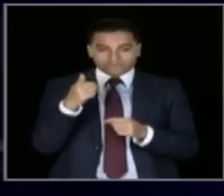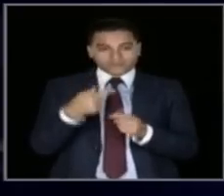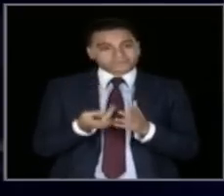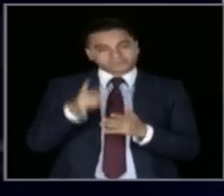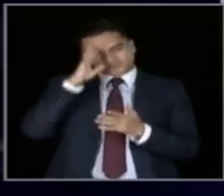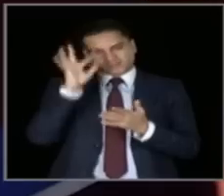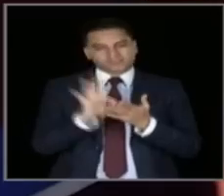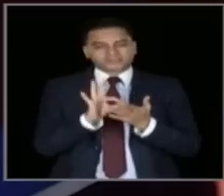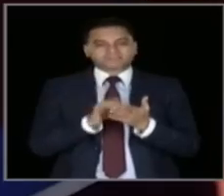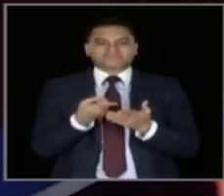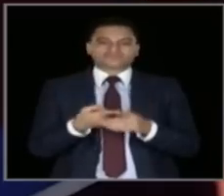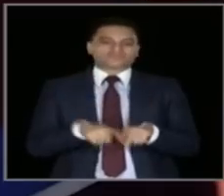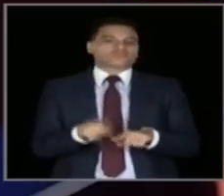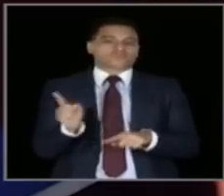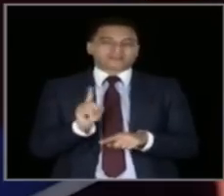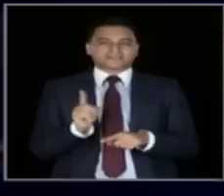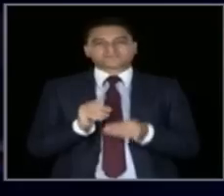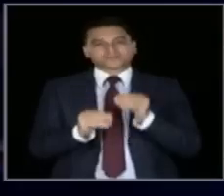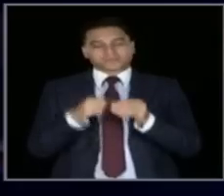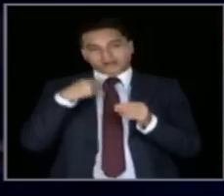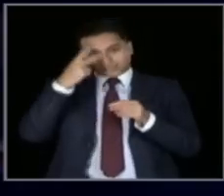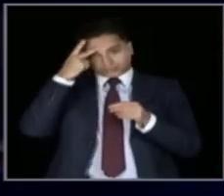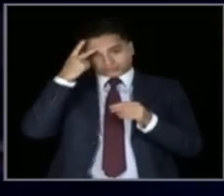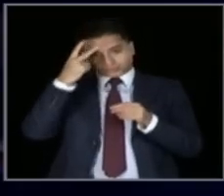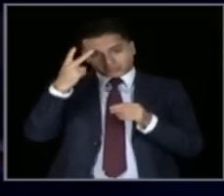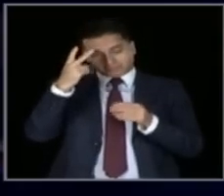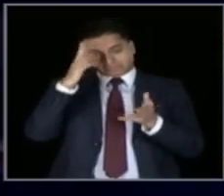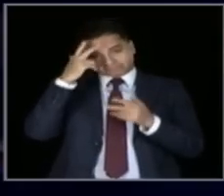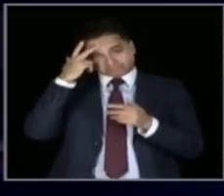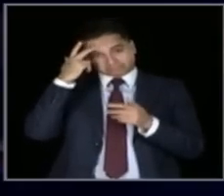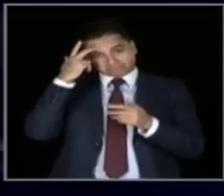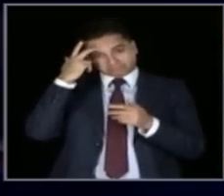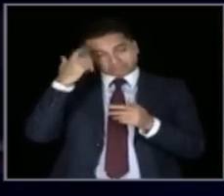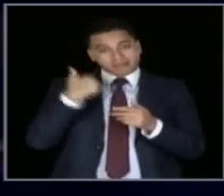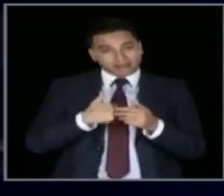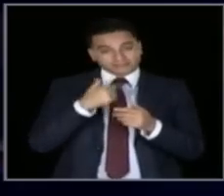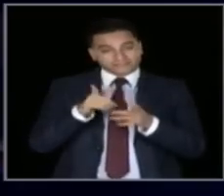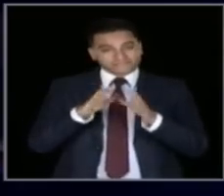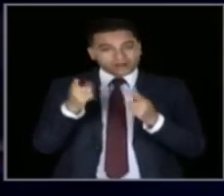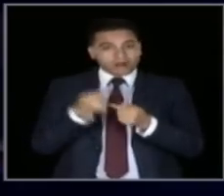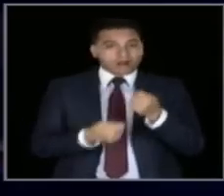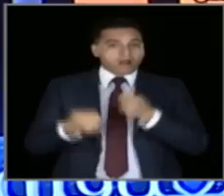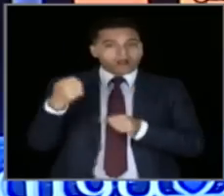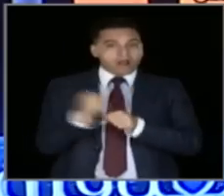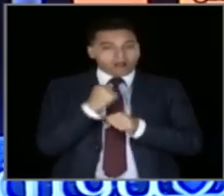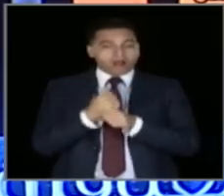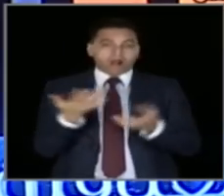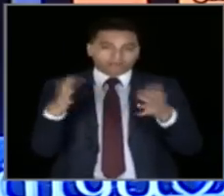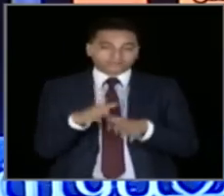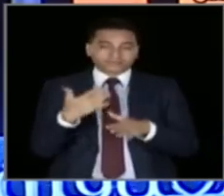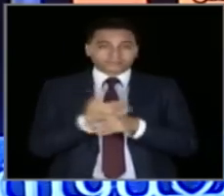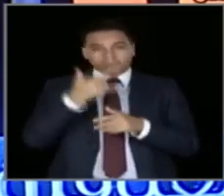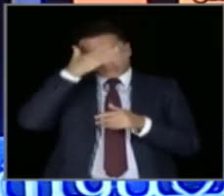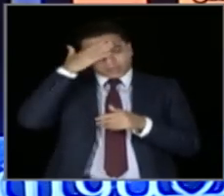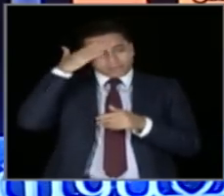ما كانش حليفكم، ده رأيي الشخصي. كنت متوقع من فريق العراب أداء أقوى من كده، لأن أنتوا عندكم